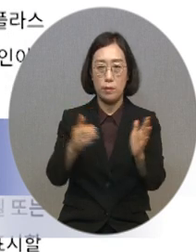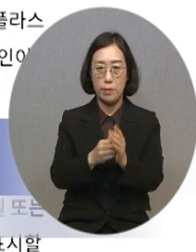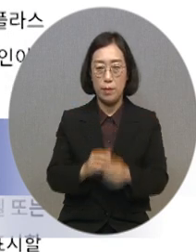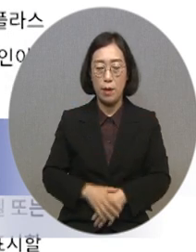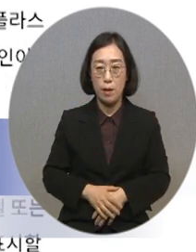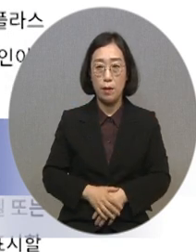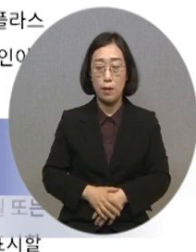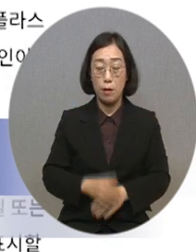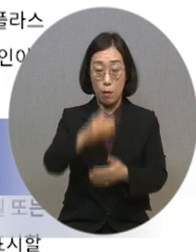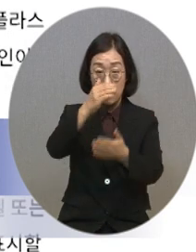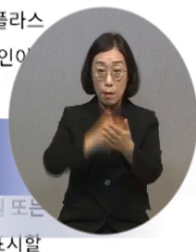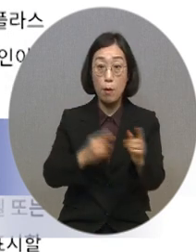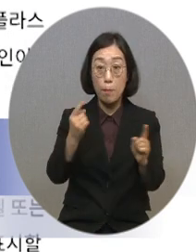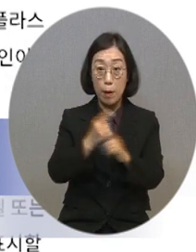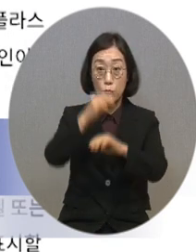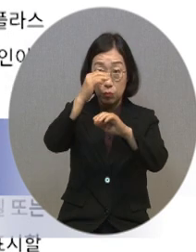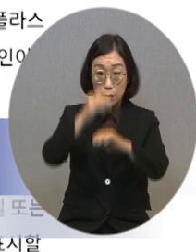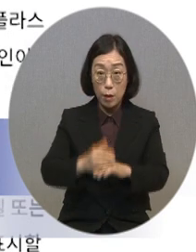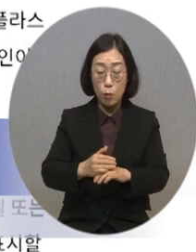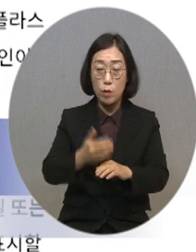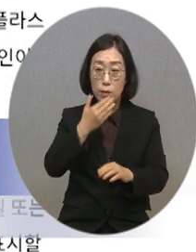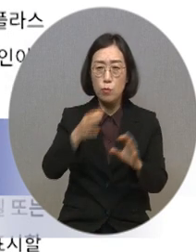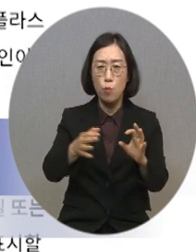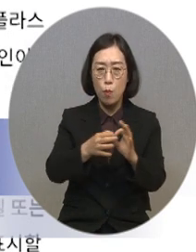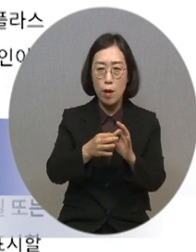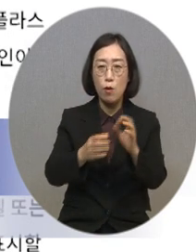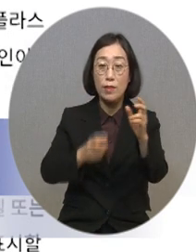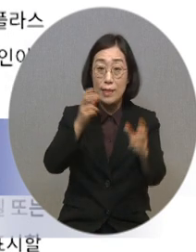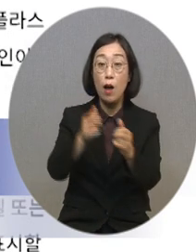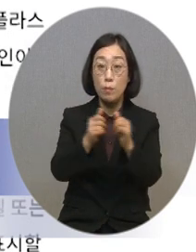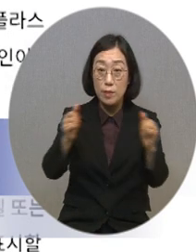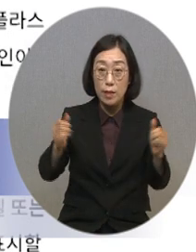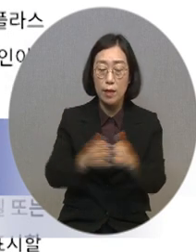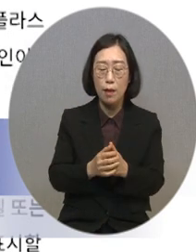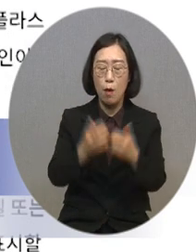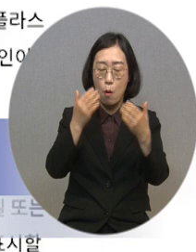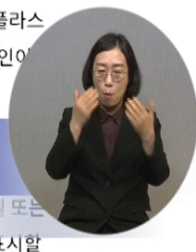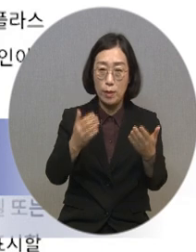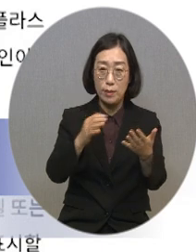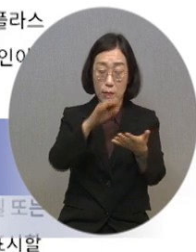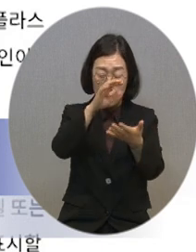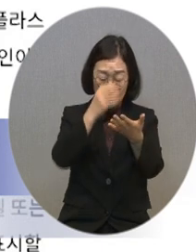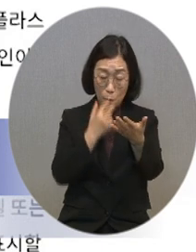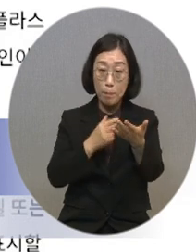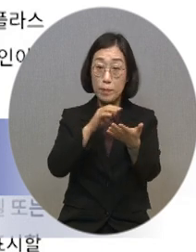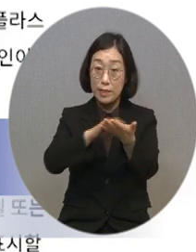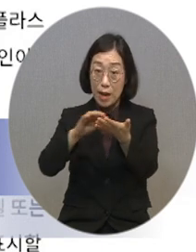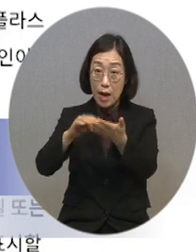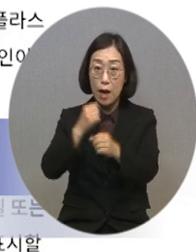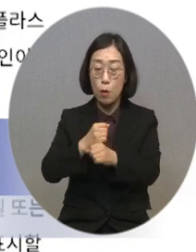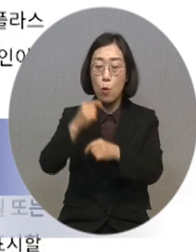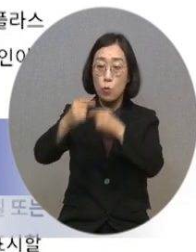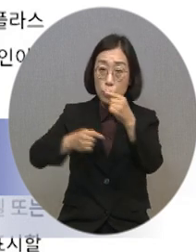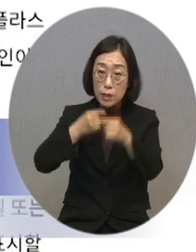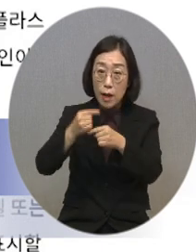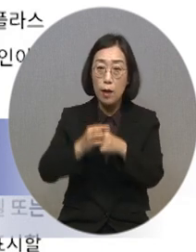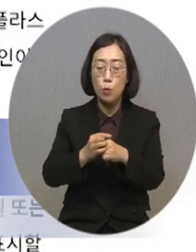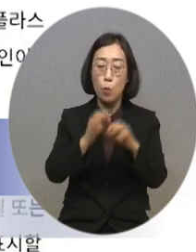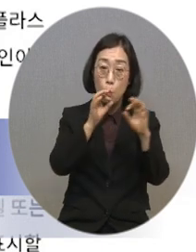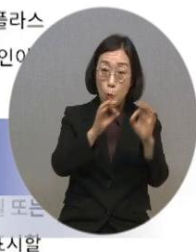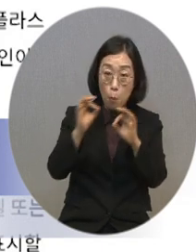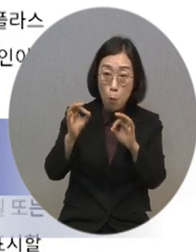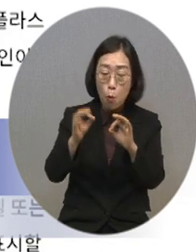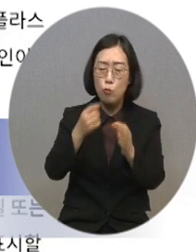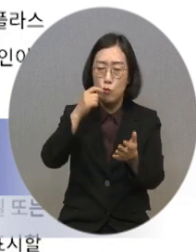정을 통해 식품 영업자에게 보다 른 코드를 표시할 수 있도록함으로써 시각 청각 장애인이 식품